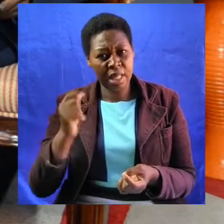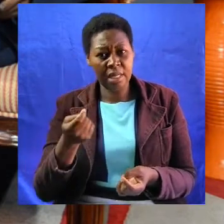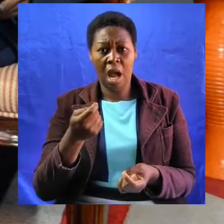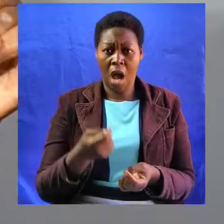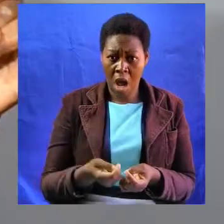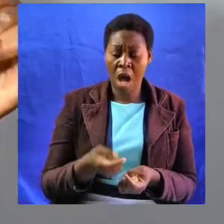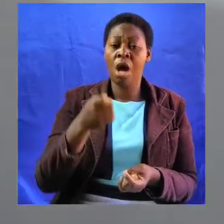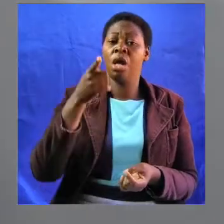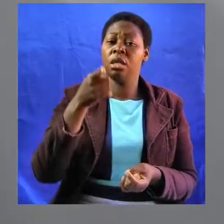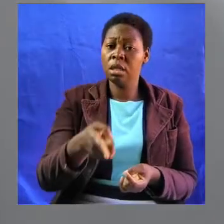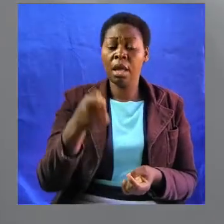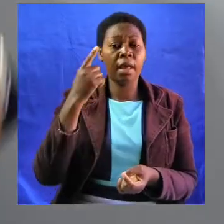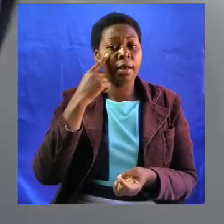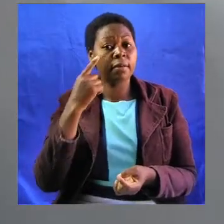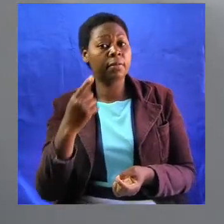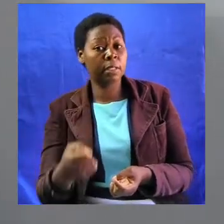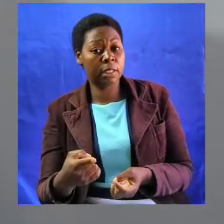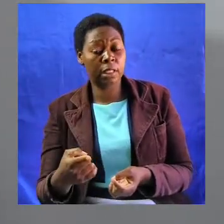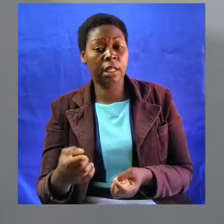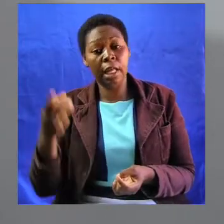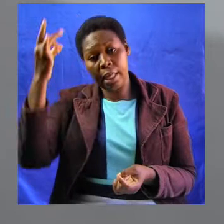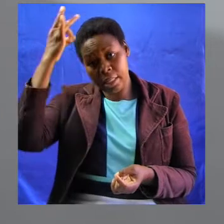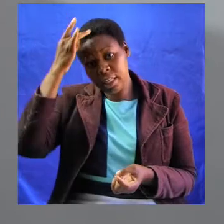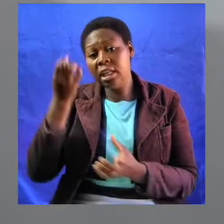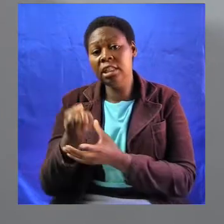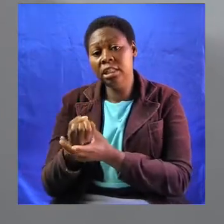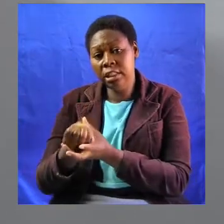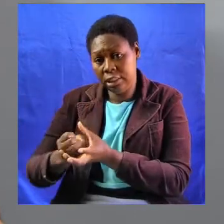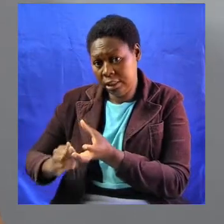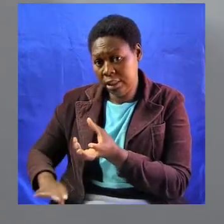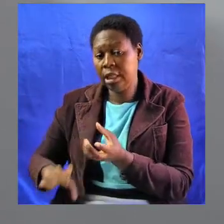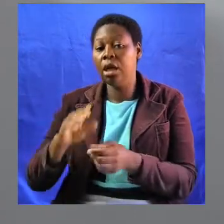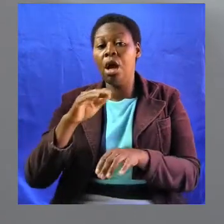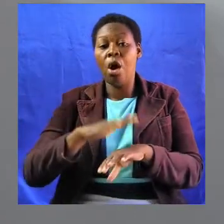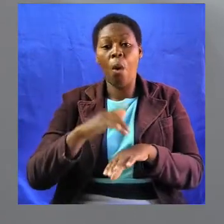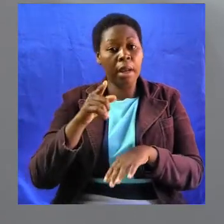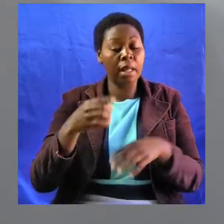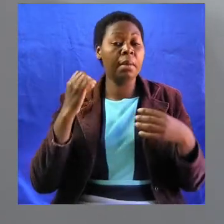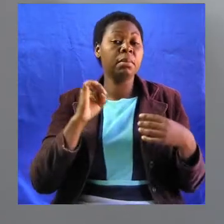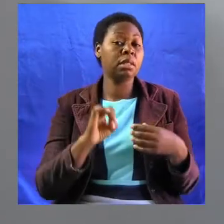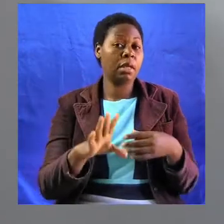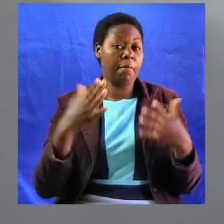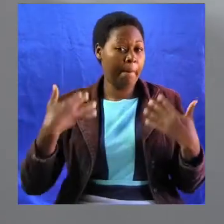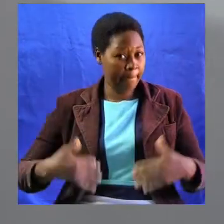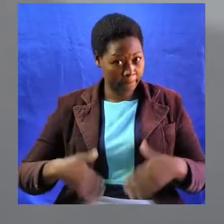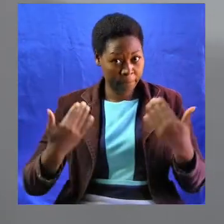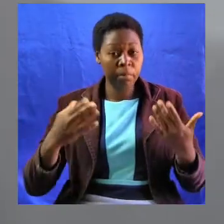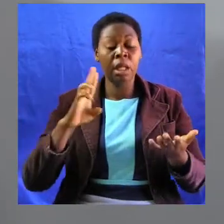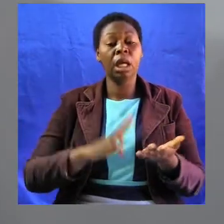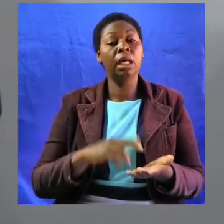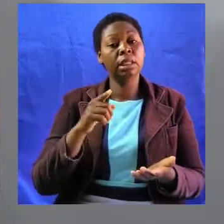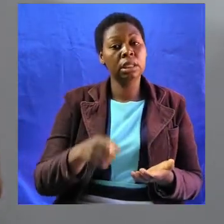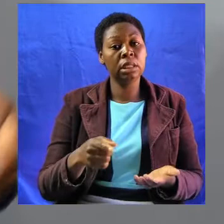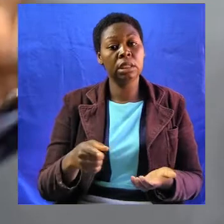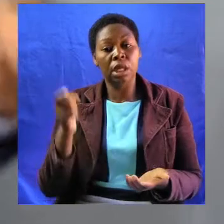azvikanganisa aiziva nenyaya yekufu. Saka paakangoenda pachigaro, vanodzidza Bhaibheri nenhorondo vanototi akakwanisa